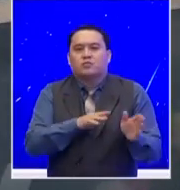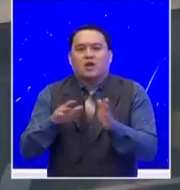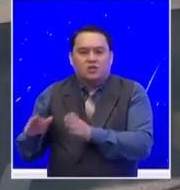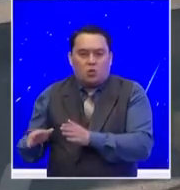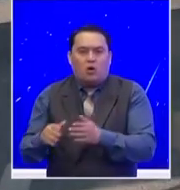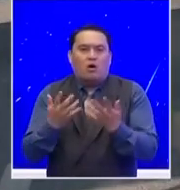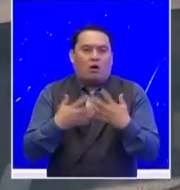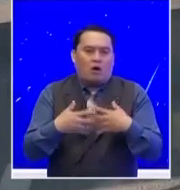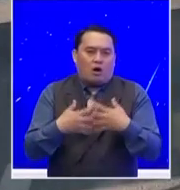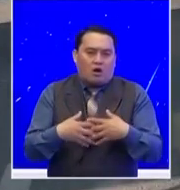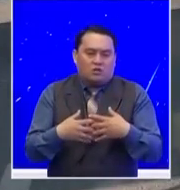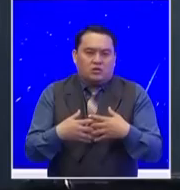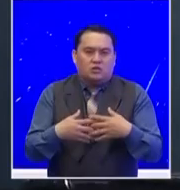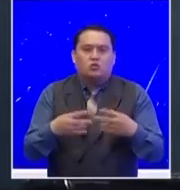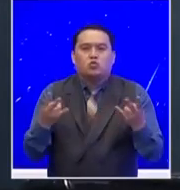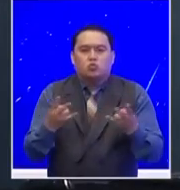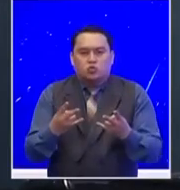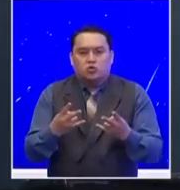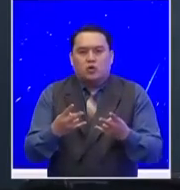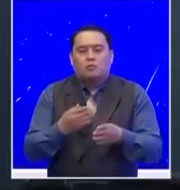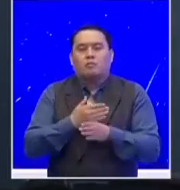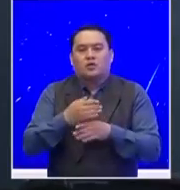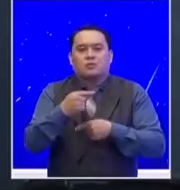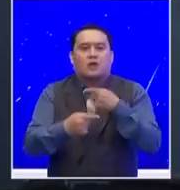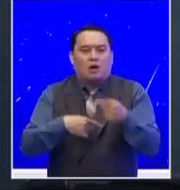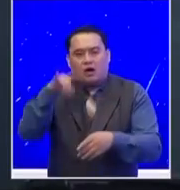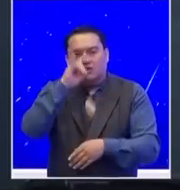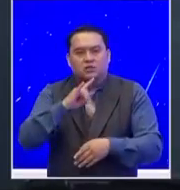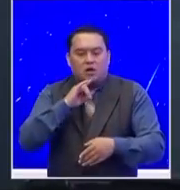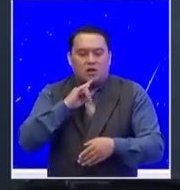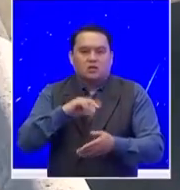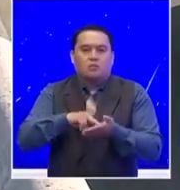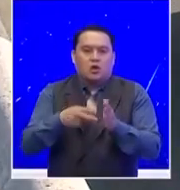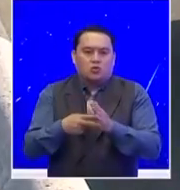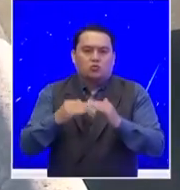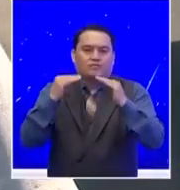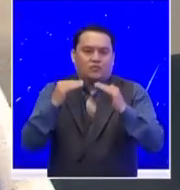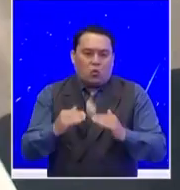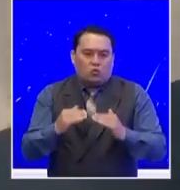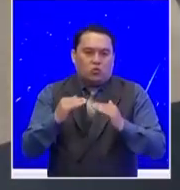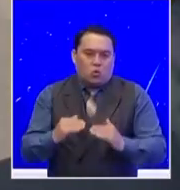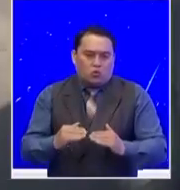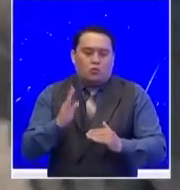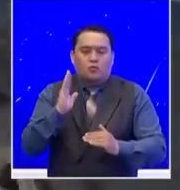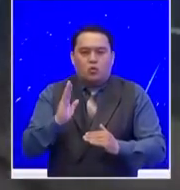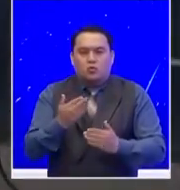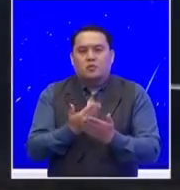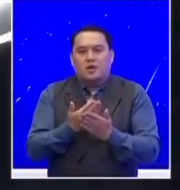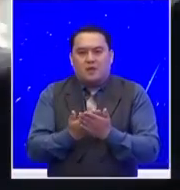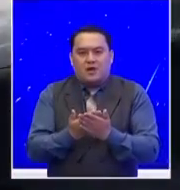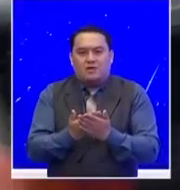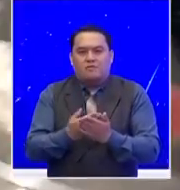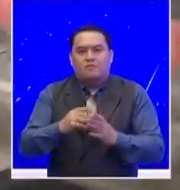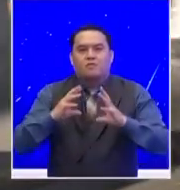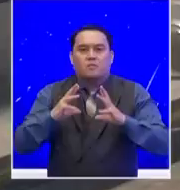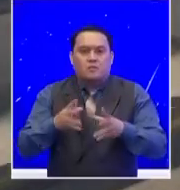остаются считанные дни. Соответственно, уже дальше в Казахстане эта статистика пойдет на спад. А при лучшем раскладе к этому времени в